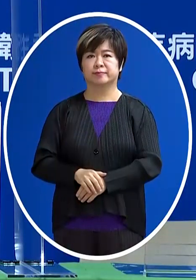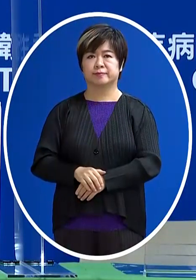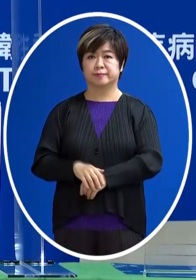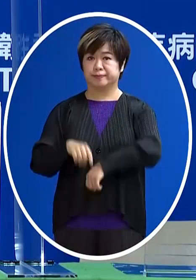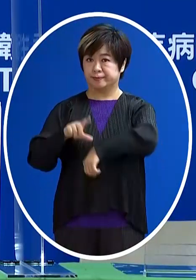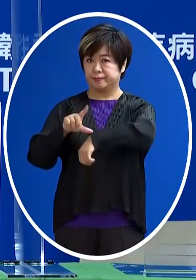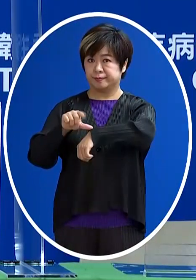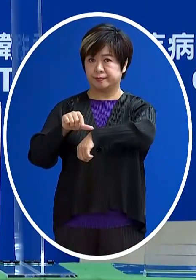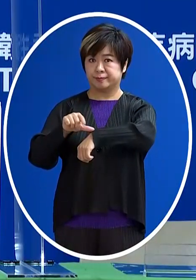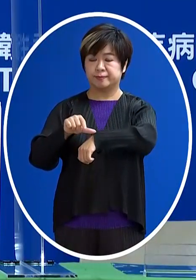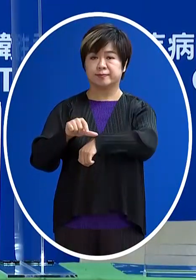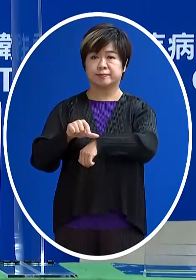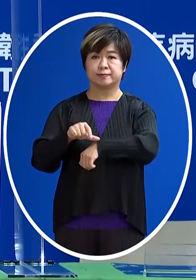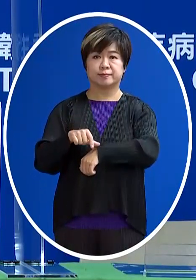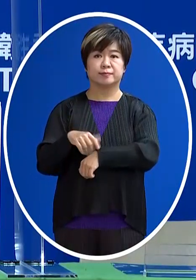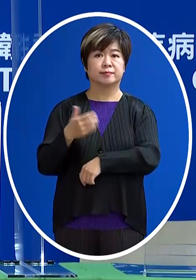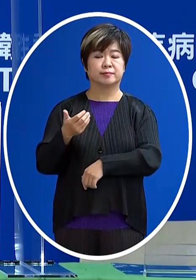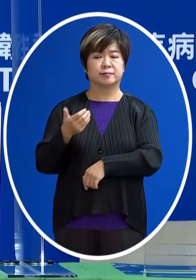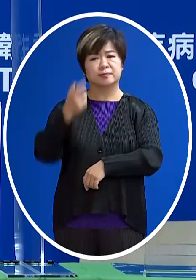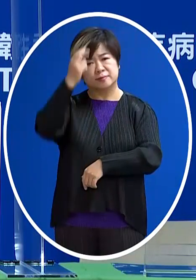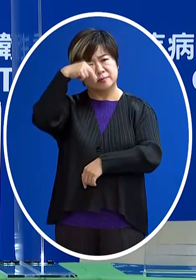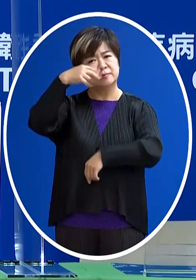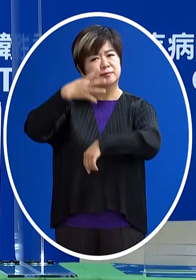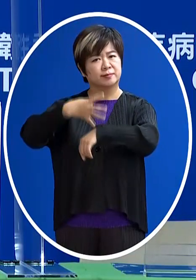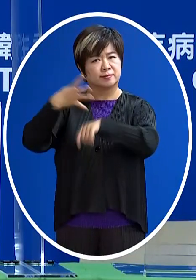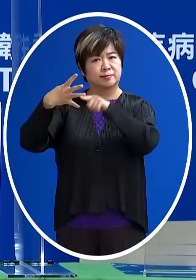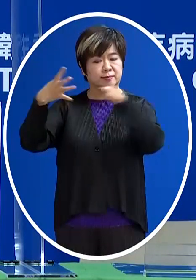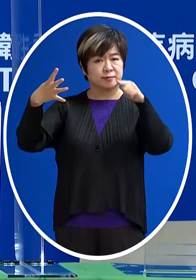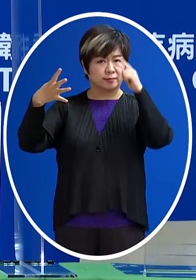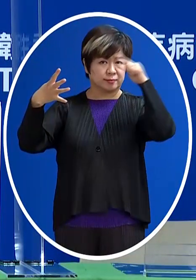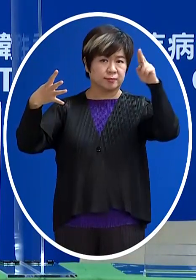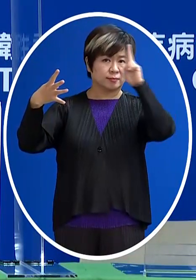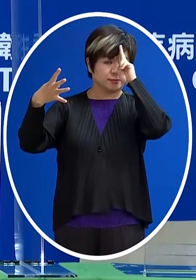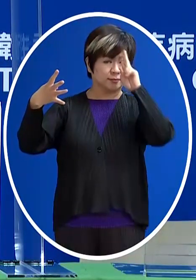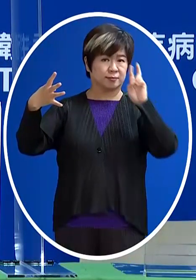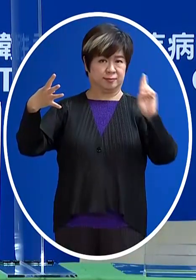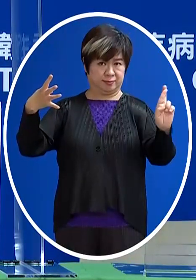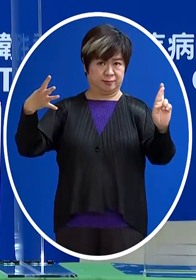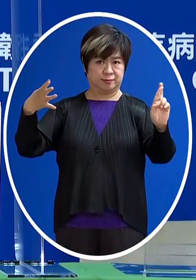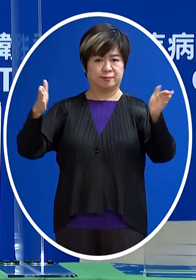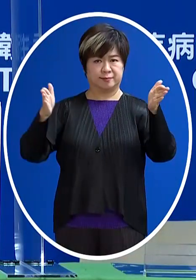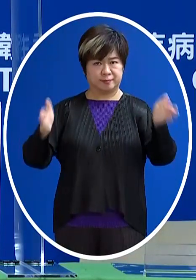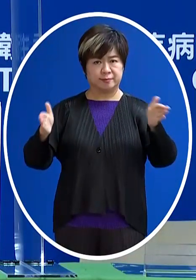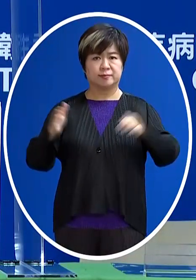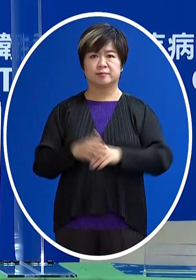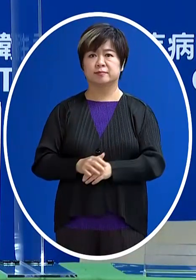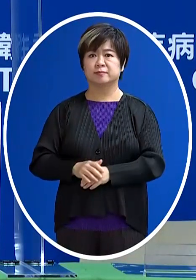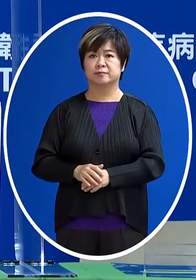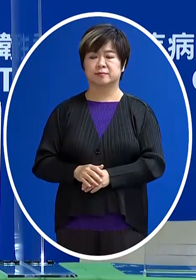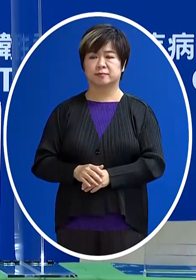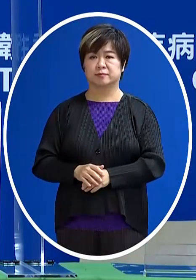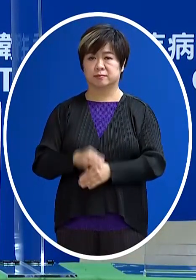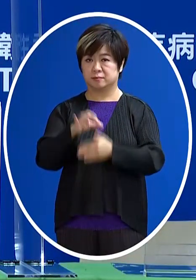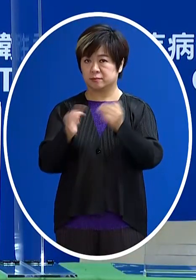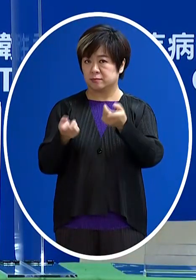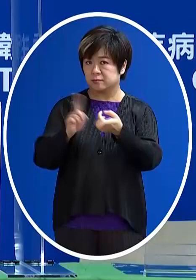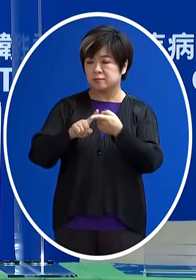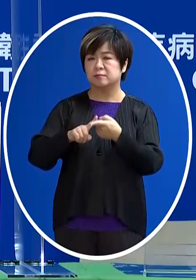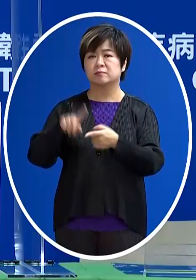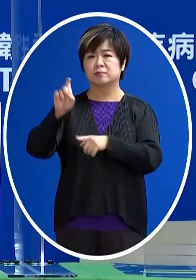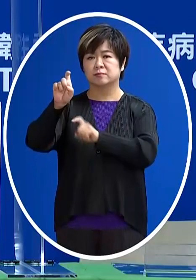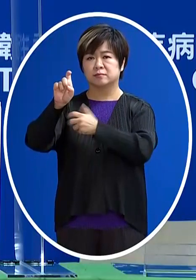的时间就是在今天下午4点啊，到明天中午12点止啊。那这些人可以在10月18号